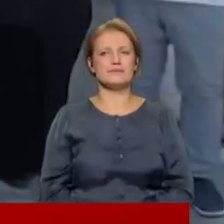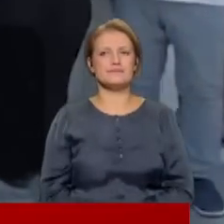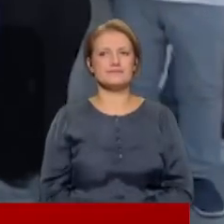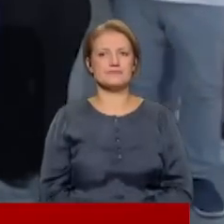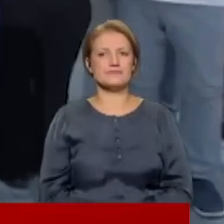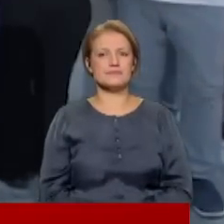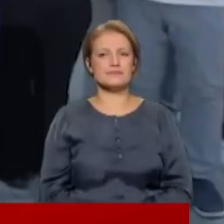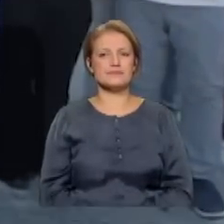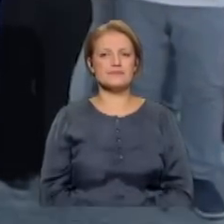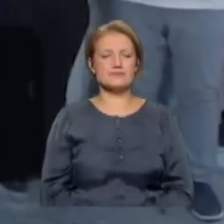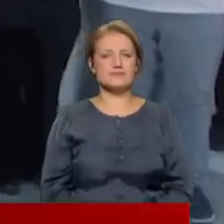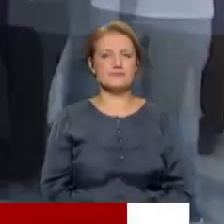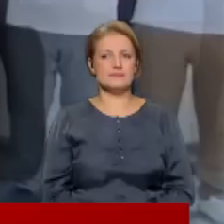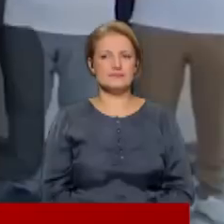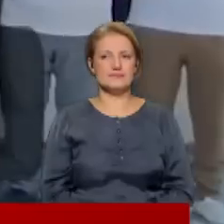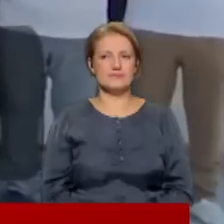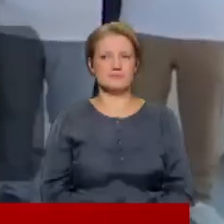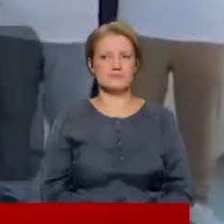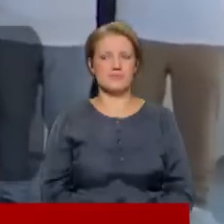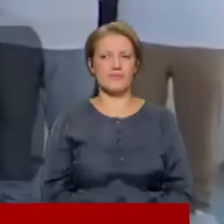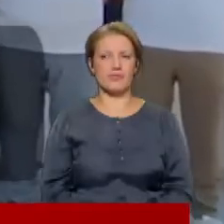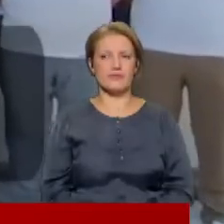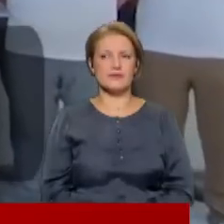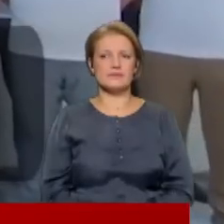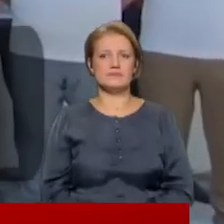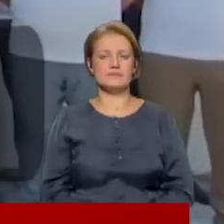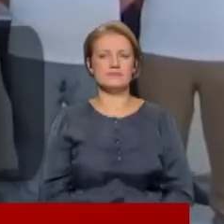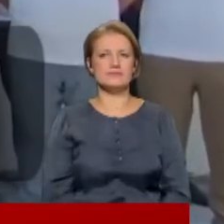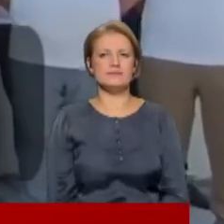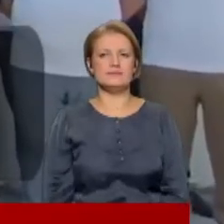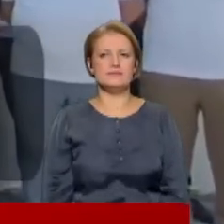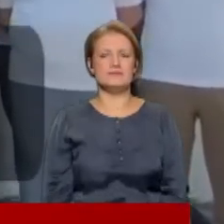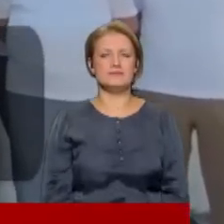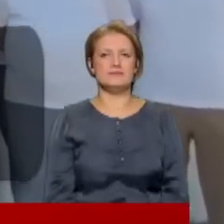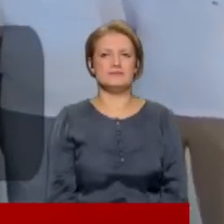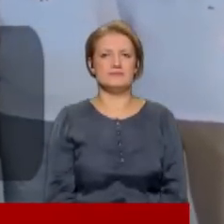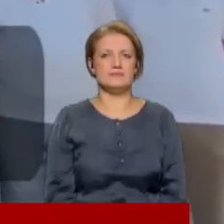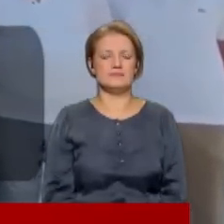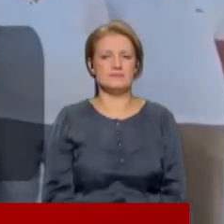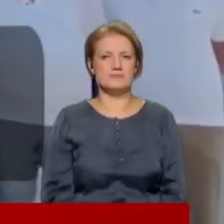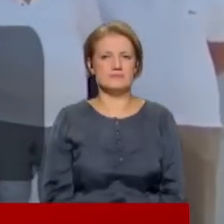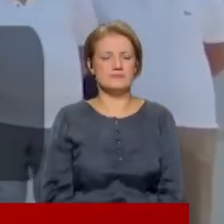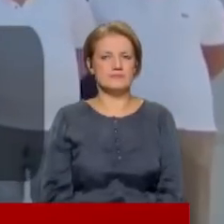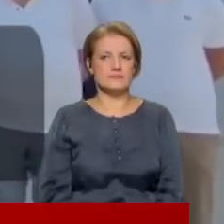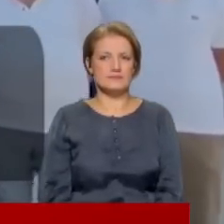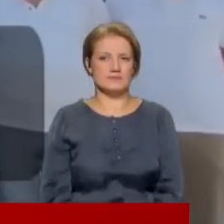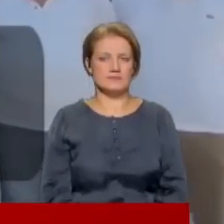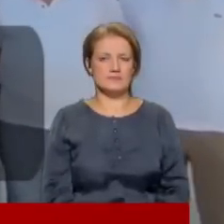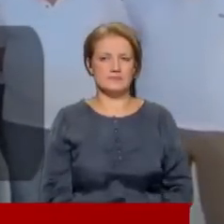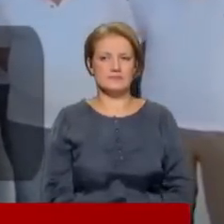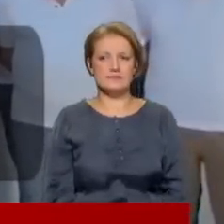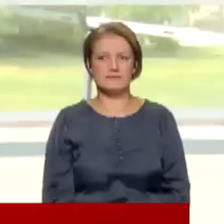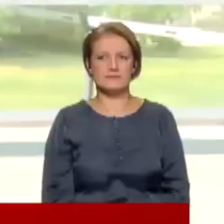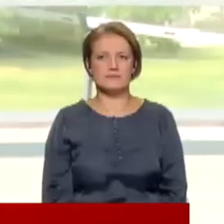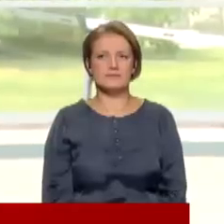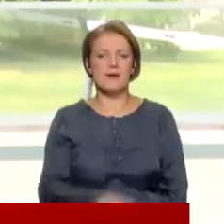gerçekleştirilen cinsel istismar suçunda adı geçen bir devlet görevlisinin böylesi ağır bir suç karşısında hala aynı görevde devam ettirilmesindeki hukuki